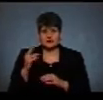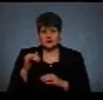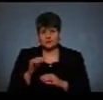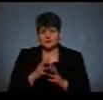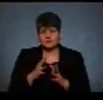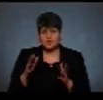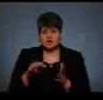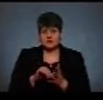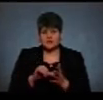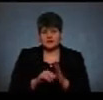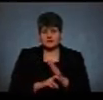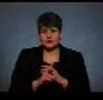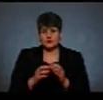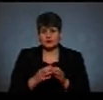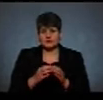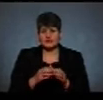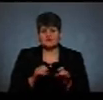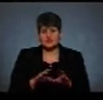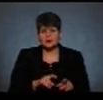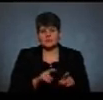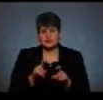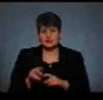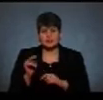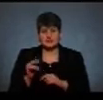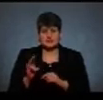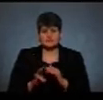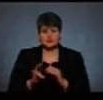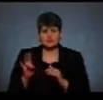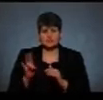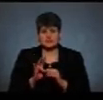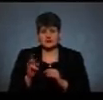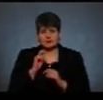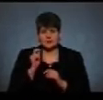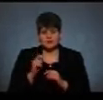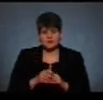членів церковної громади вирішили перейти до Православної церкви України.